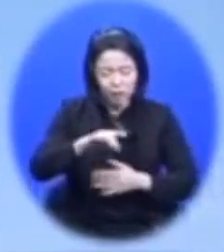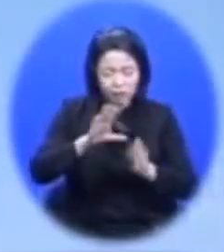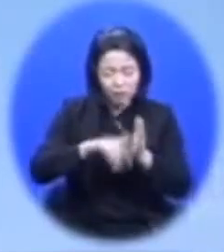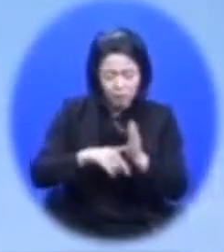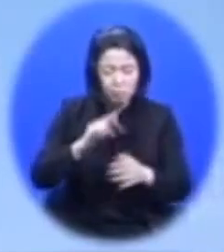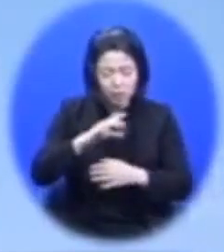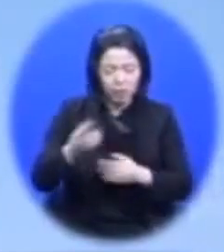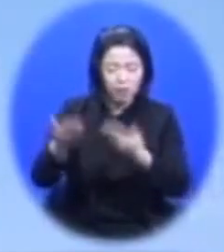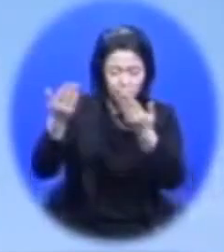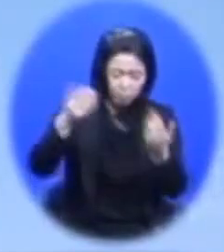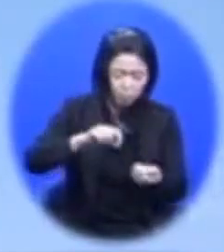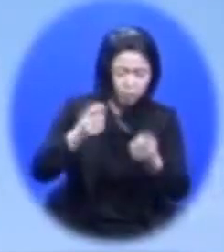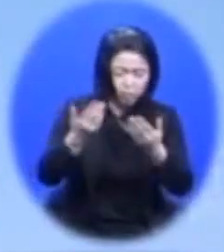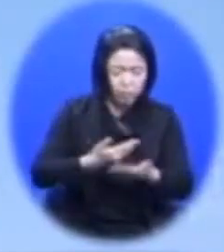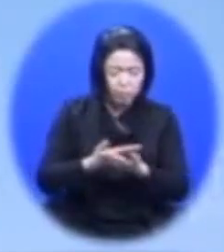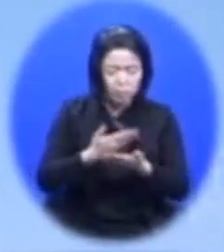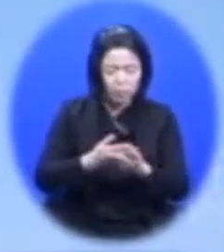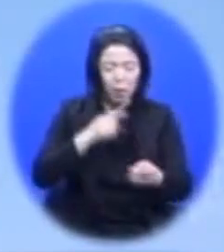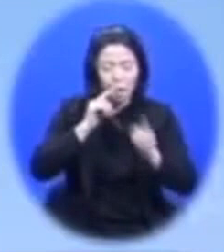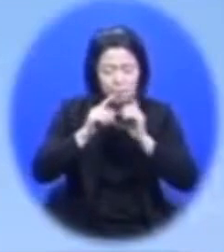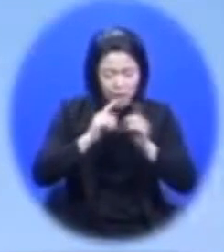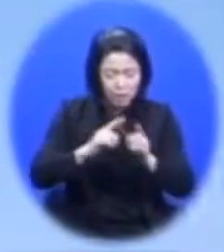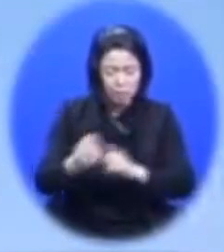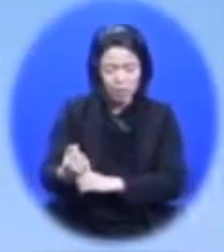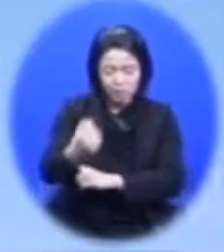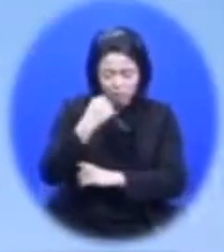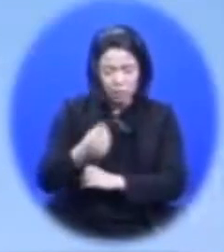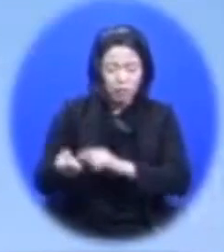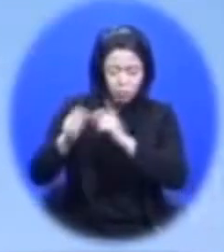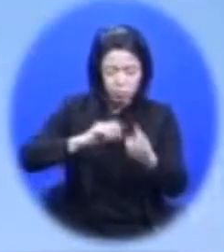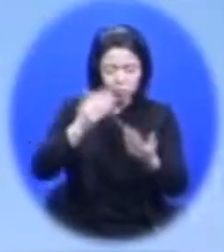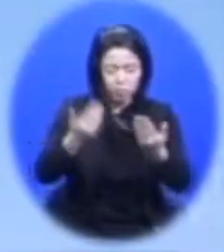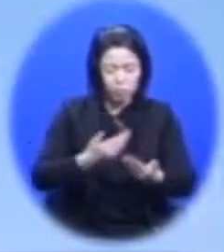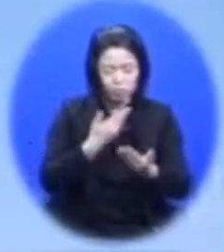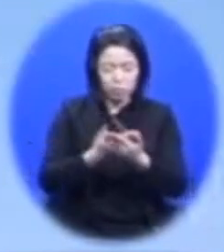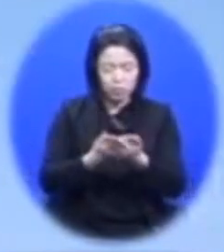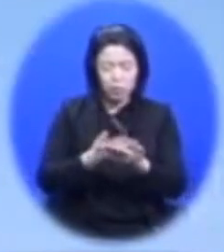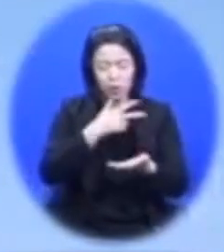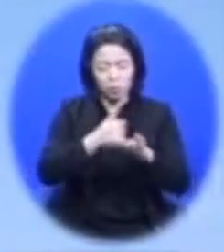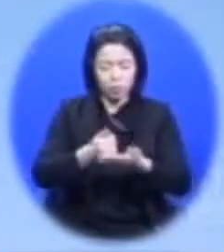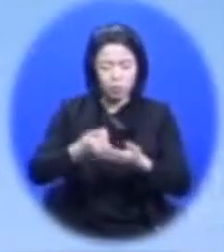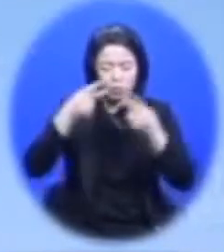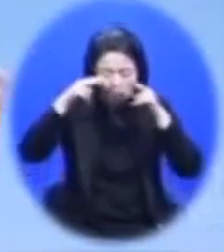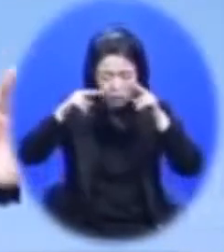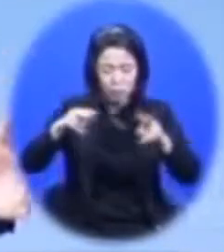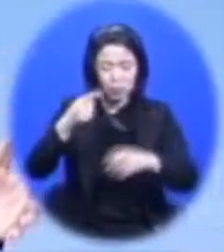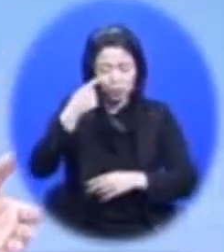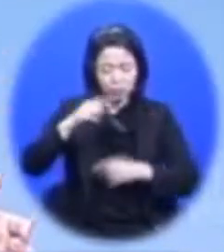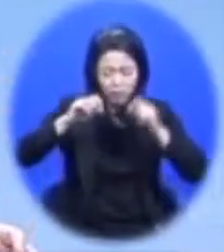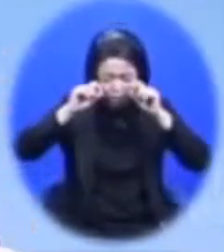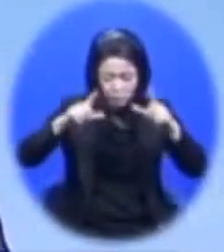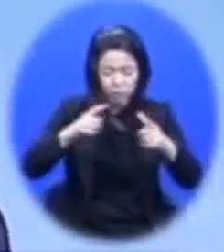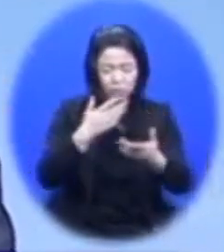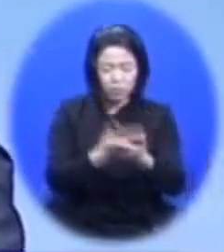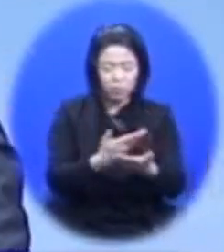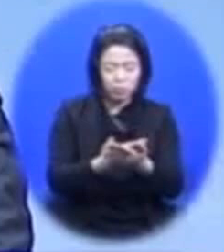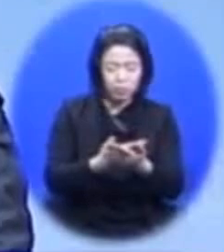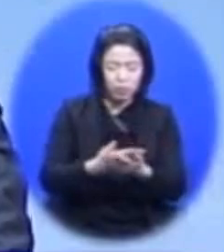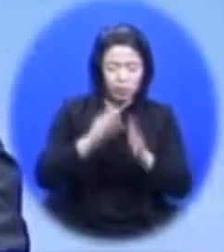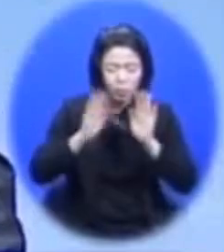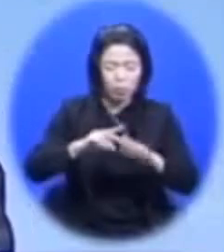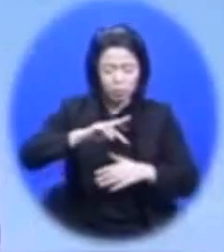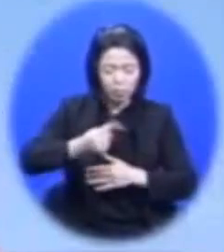부어주소서. 말씀을, 능력을 부어주소서. 주를 바라보는 눈을 열어주소서.